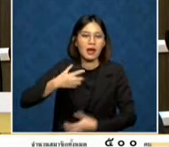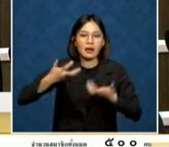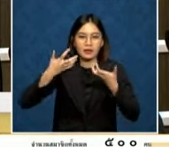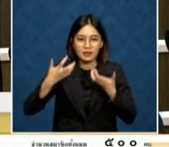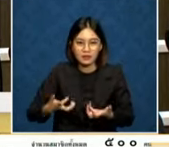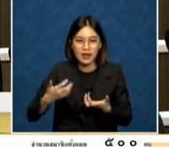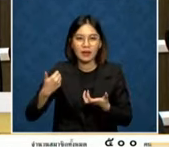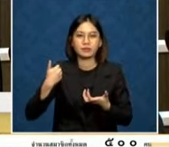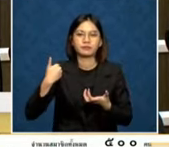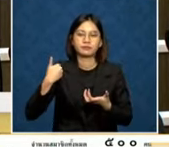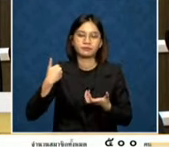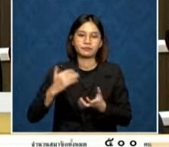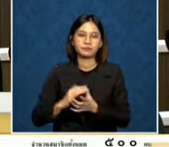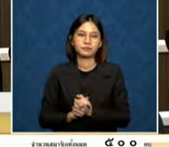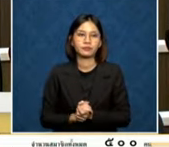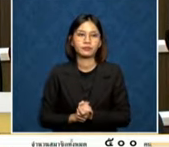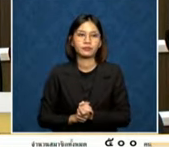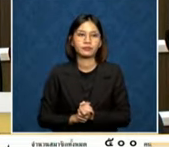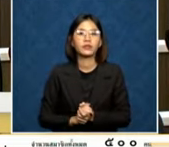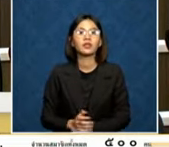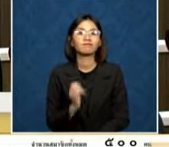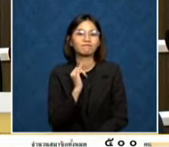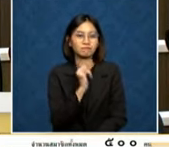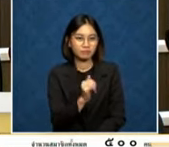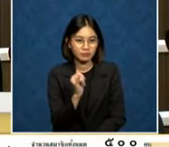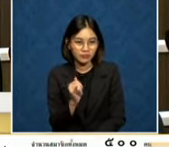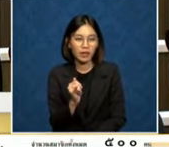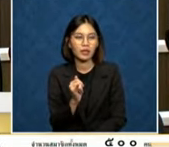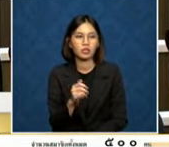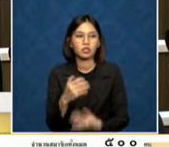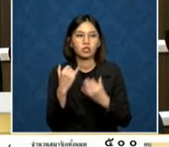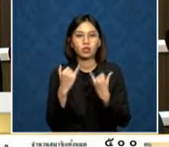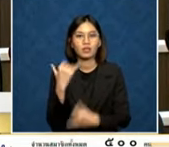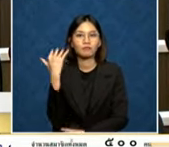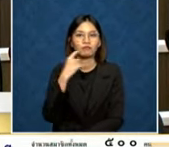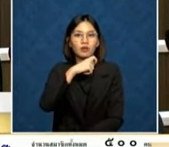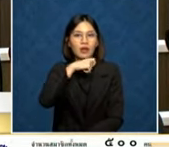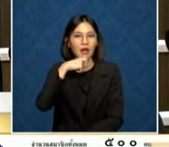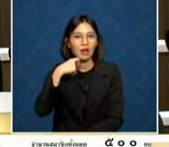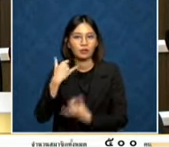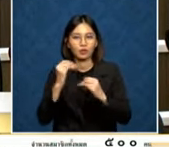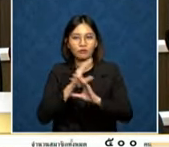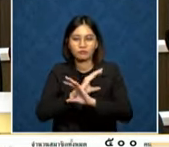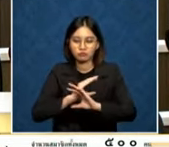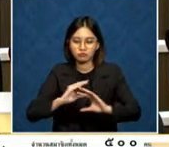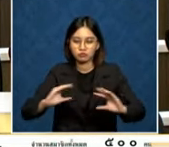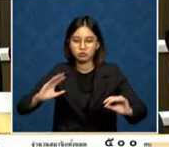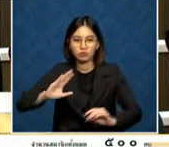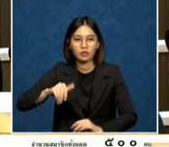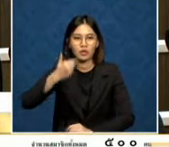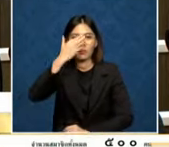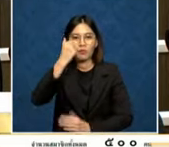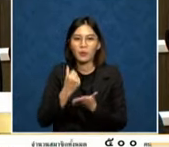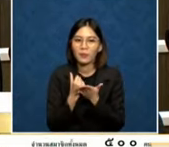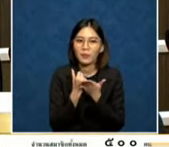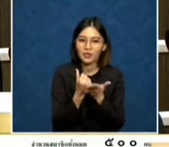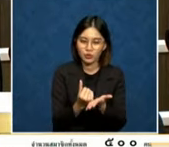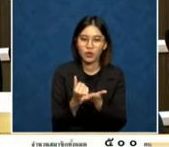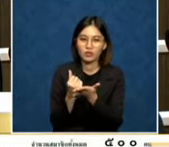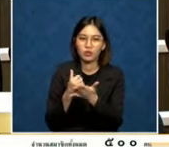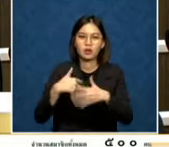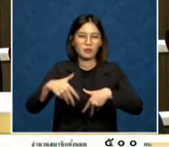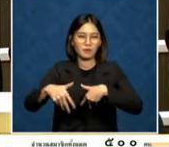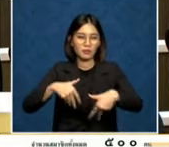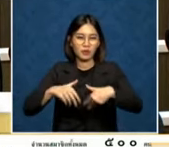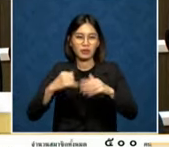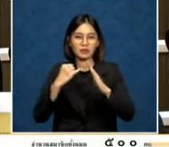ก็ก็หนักหนาท่านได้ลงไปขณะนี้ไภแลงของดิฉันเริ่มคลี่คลายเพราะว่าท่านลงไปช่วยนะคะพี่น้องประชา